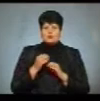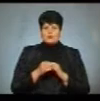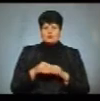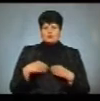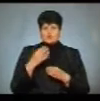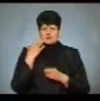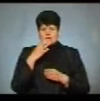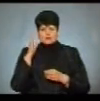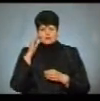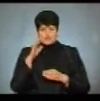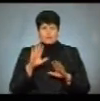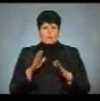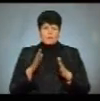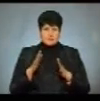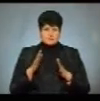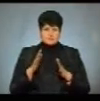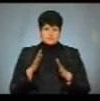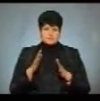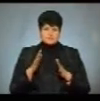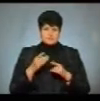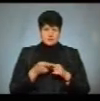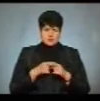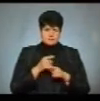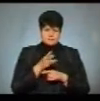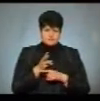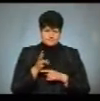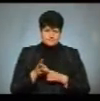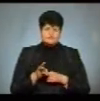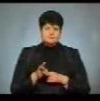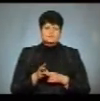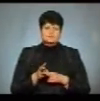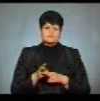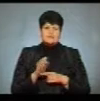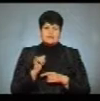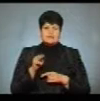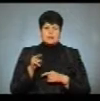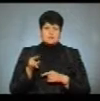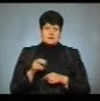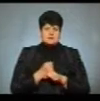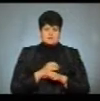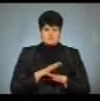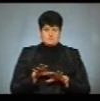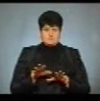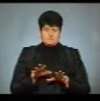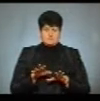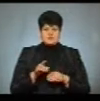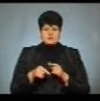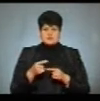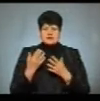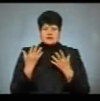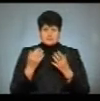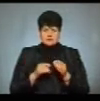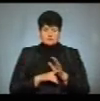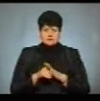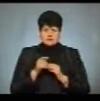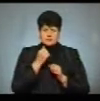гарячої води. Але на момент цього зняття сюжету ІТП не працювало. От через декілька днів ми